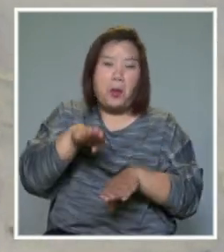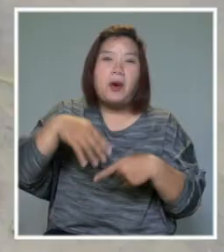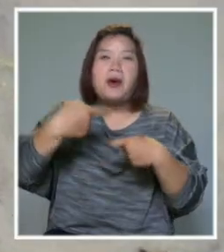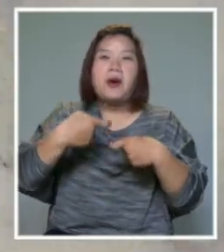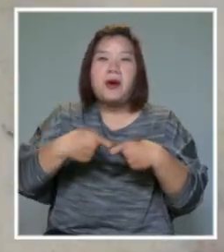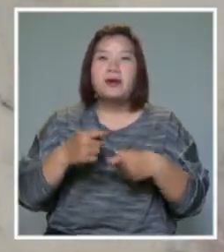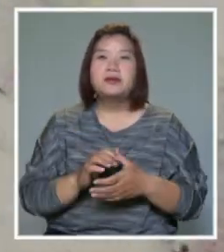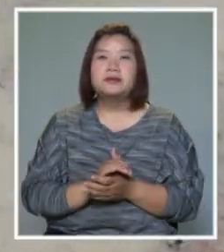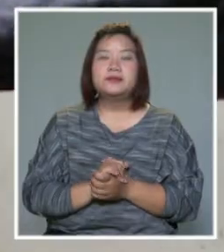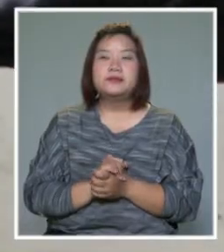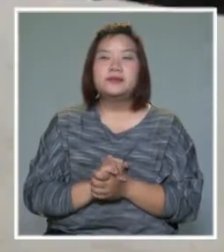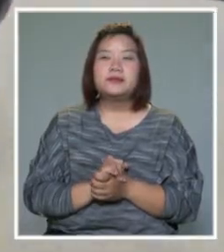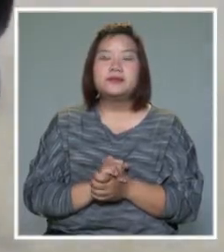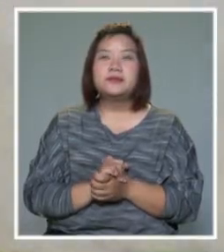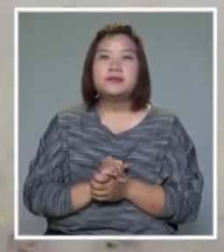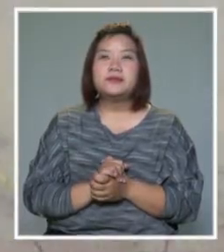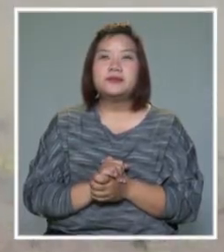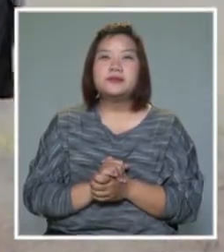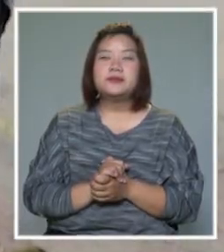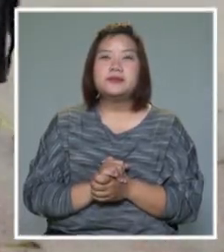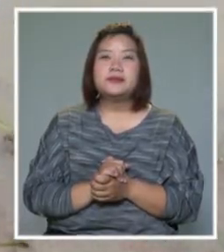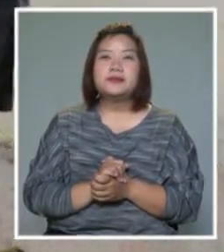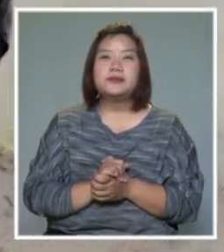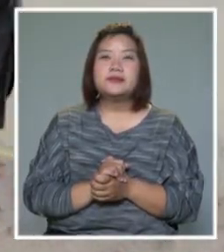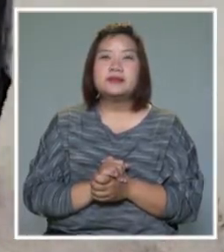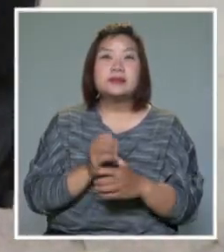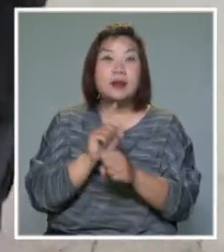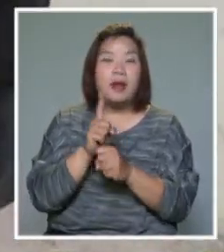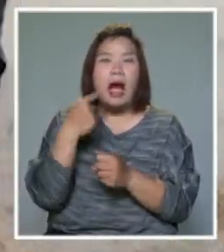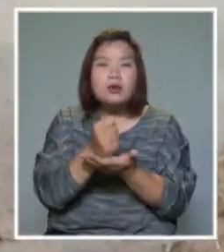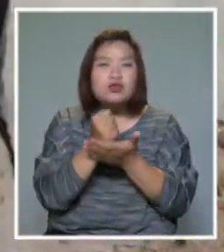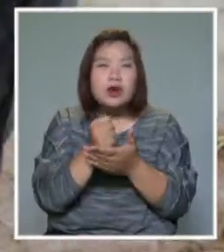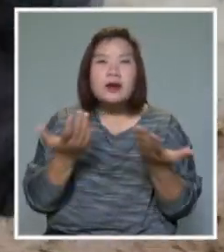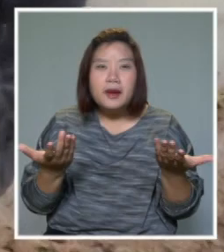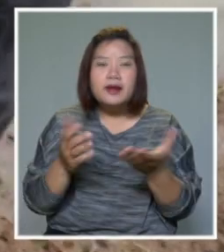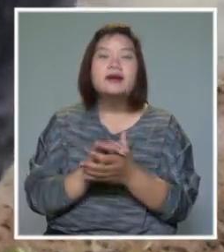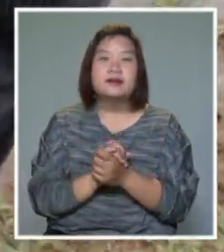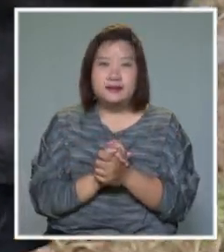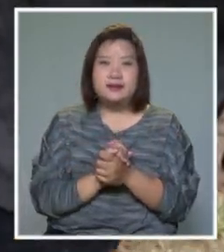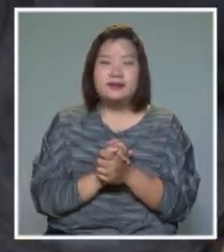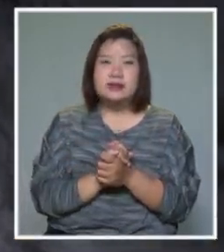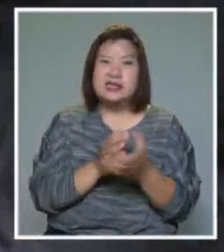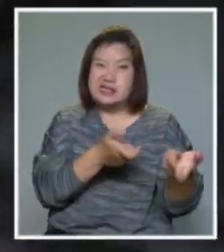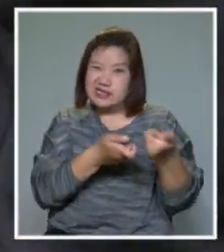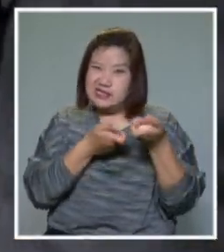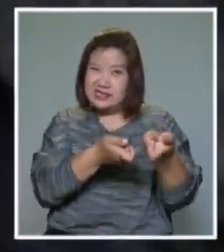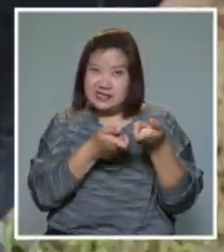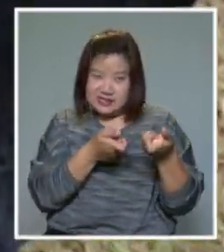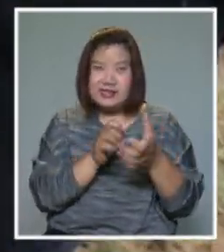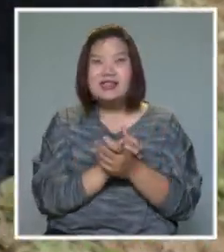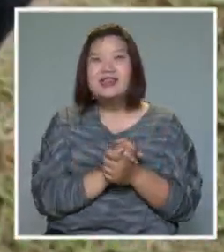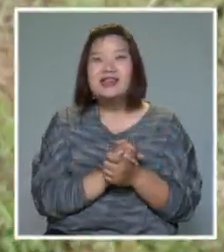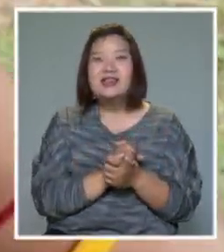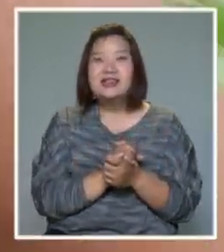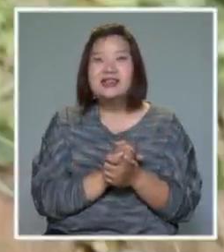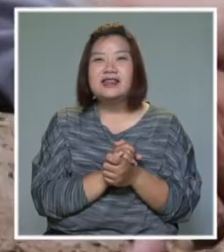แล้วเนี่ย ตอนลงไม่เท่าไหร่แต่ตอนขึ้นนะสิฮะต้องช่วยกันดึงทั้งท่านรองและ